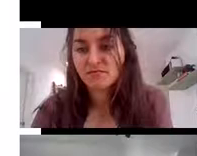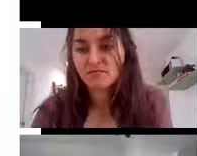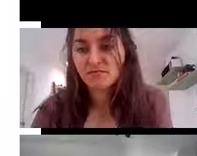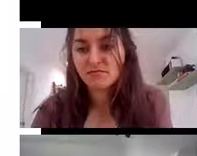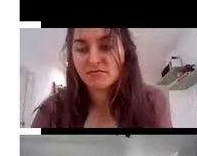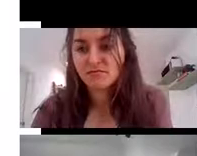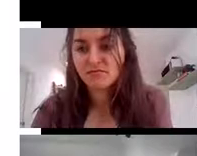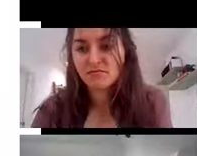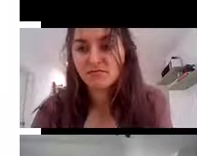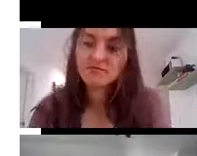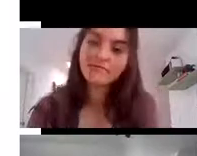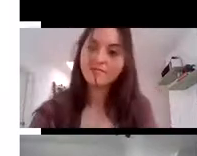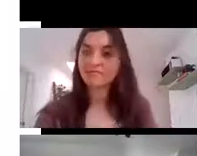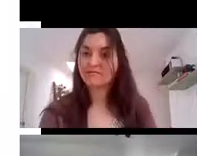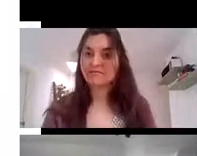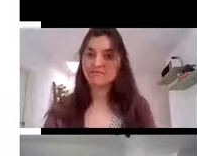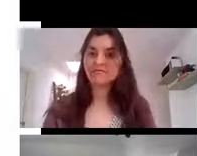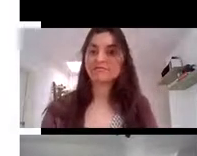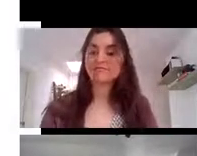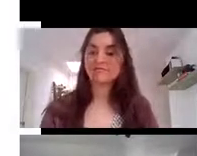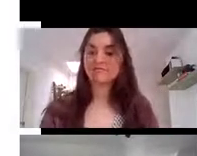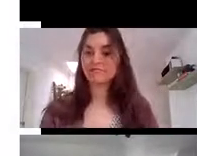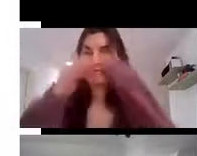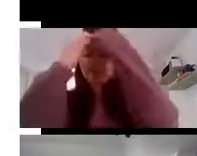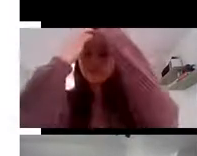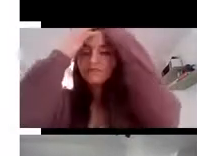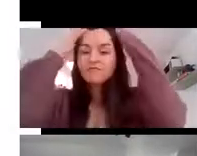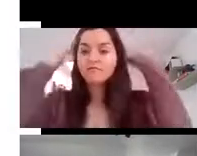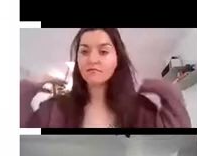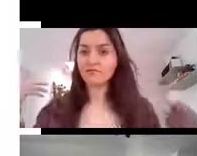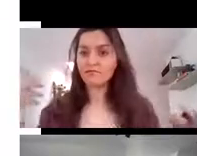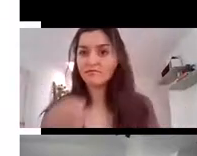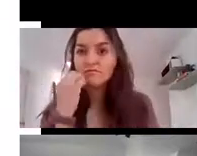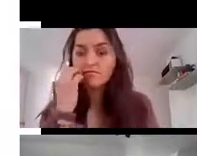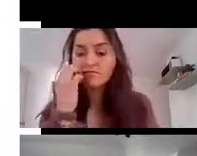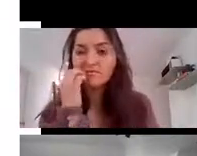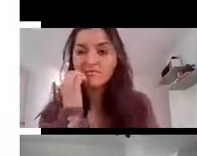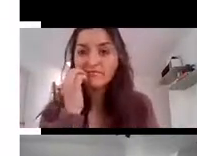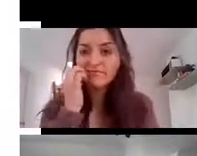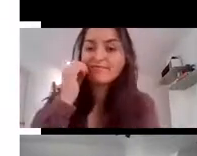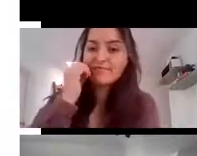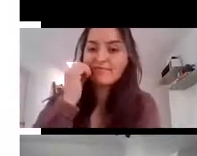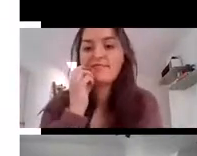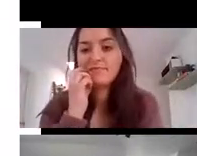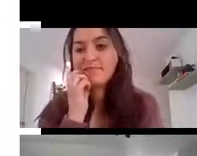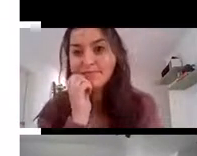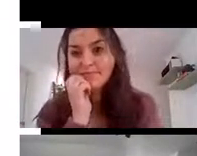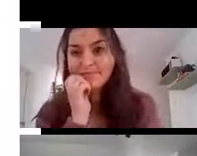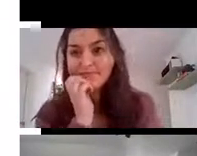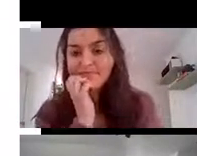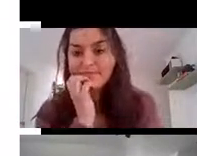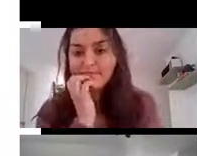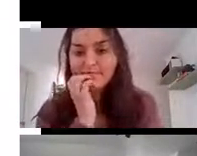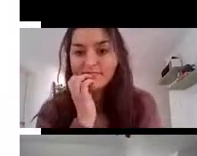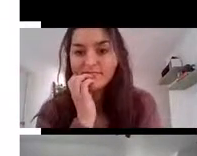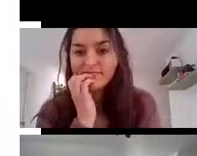niet op mijnkadervorming.be aanduiden. Mark moet eerst een volledige cursus gevolgd hebben. En zodra dat in orde is, kan heel de molen in gang gezet worden en